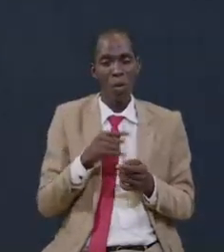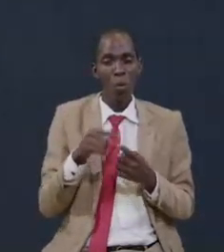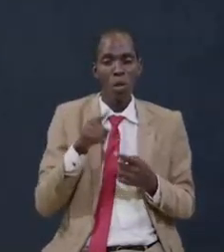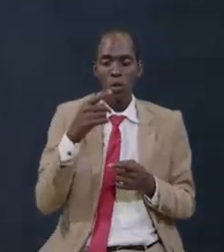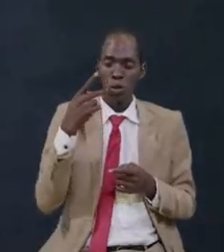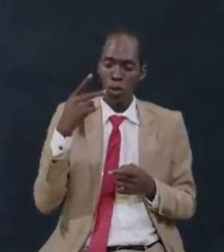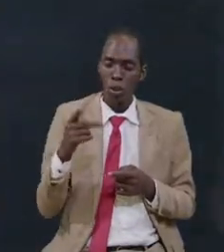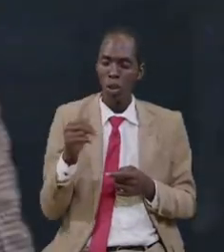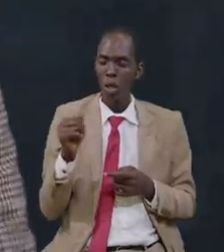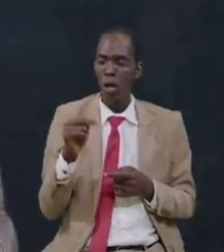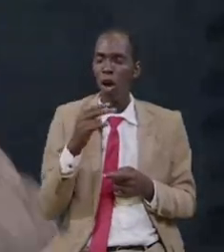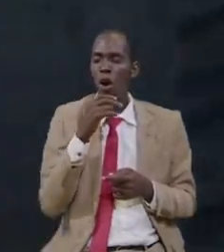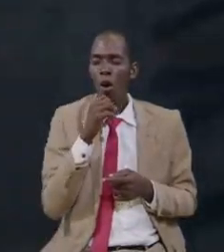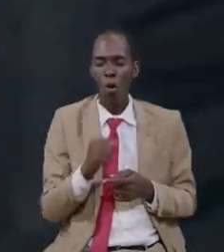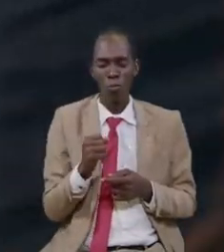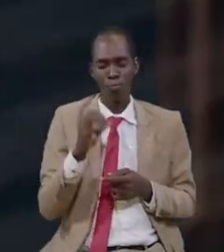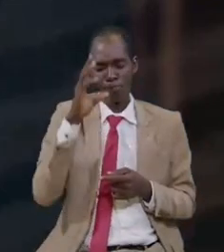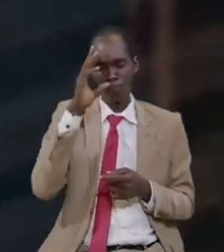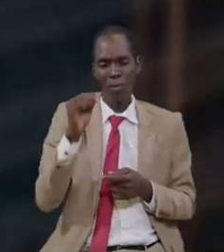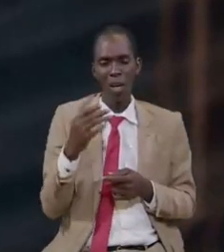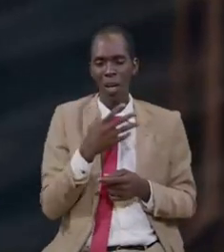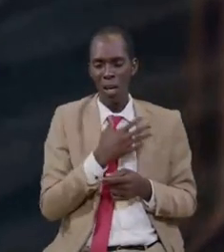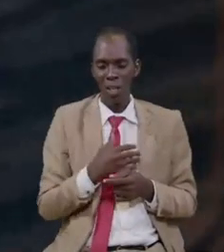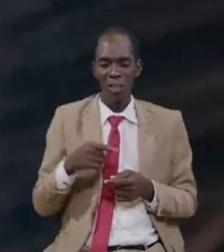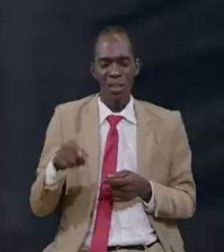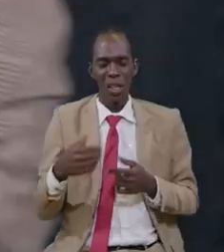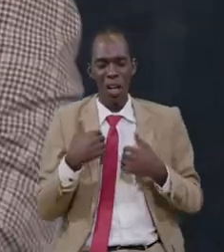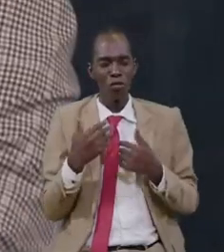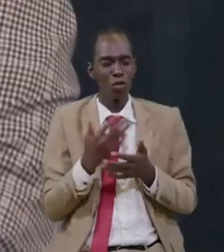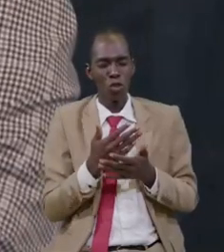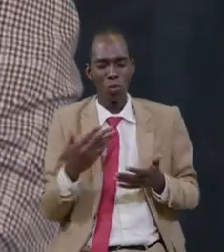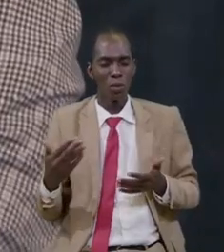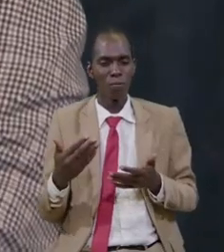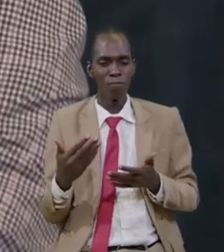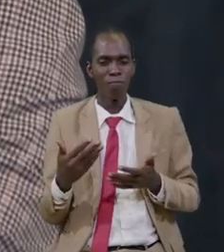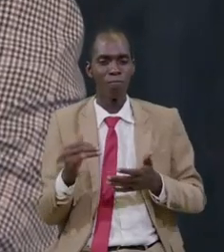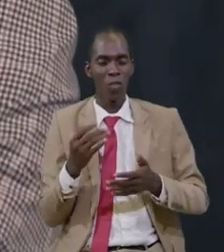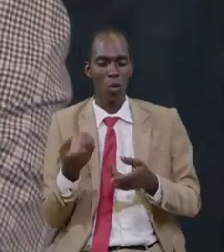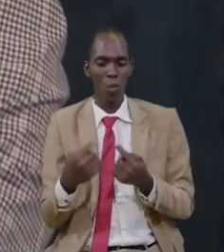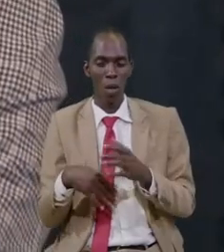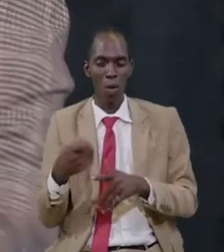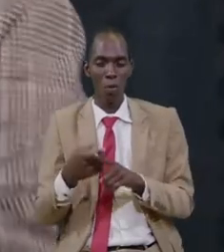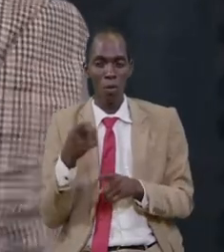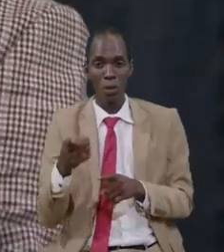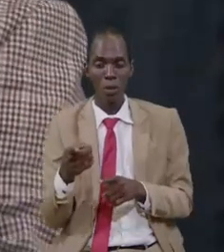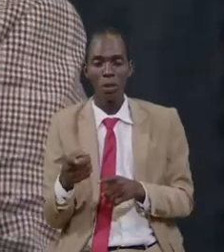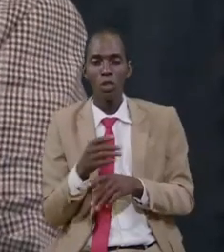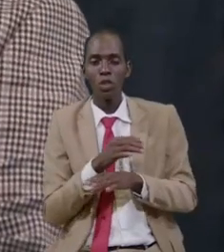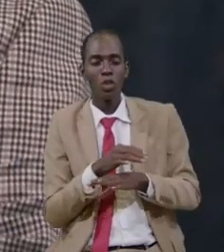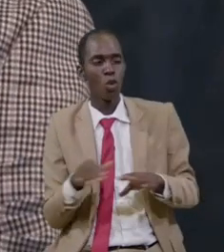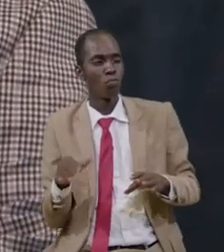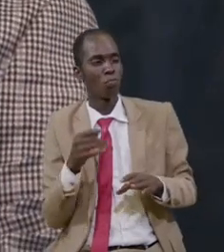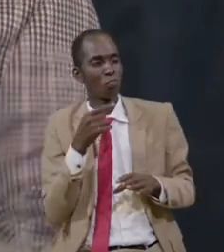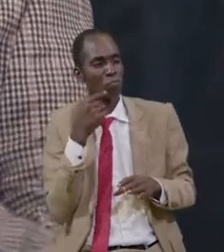vieux, il a quelque chose qui sort du nez et que la chose est là, ne ris pas,